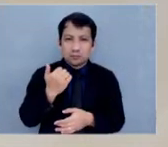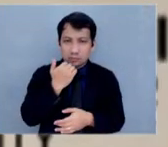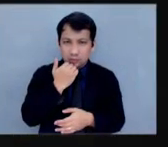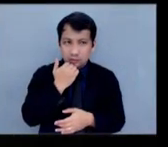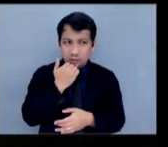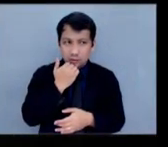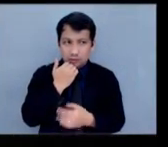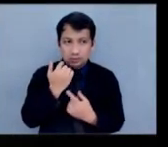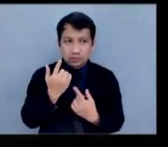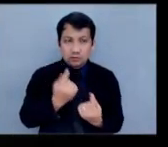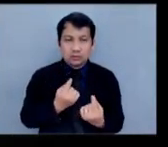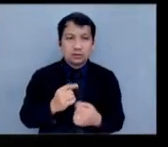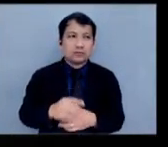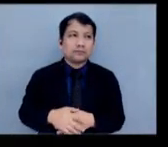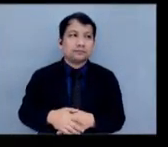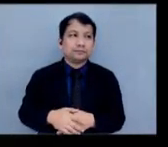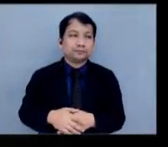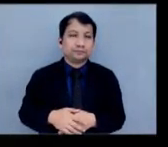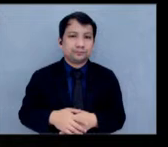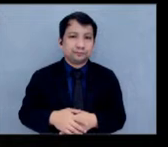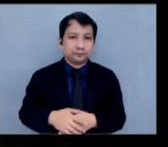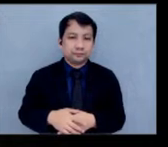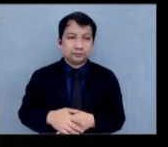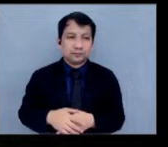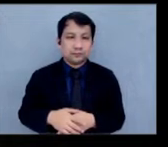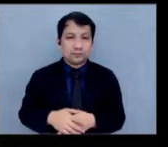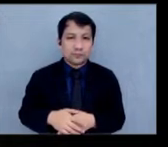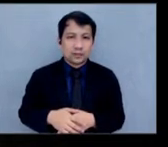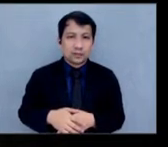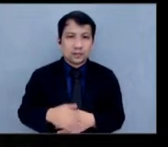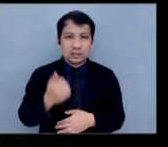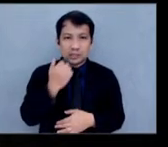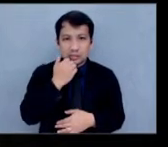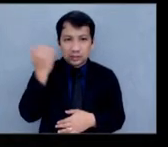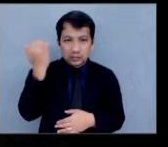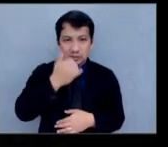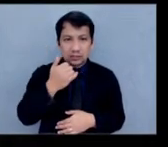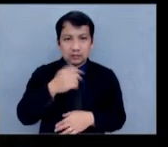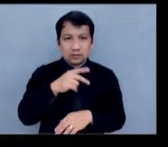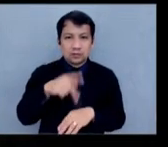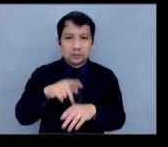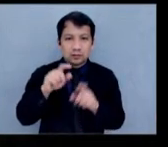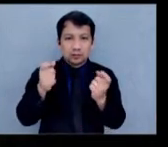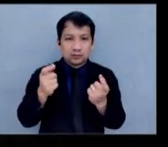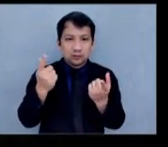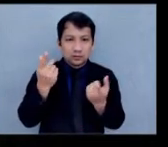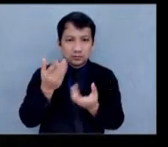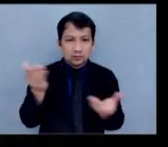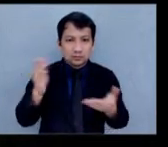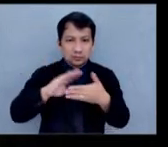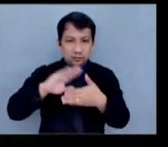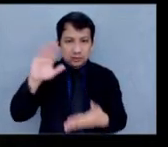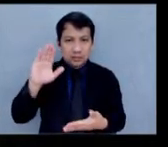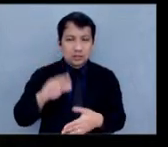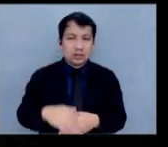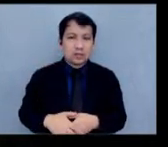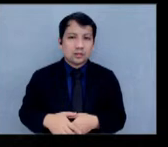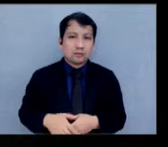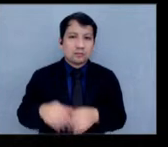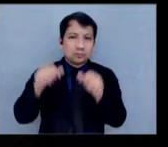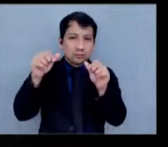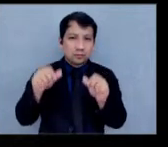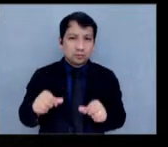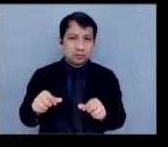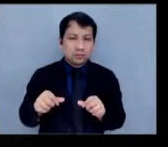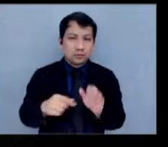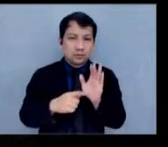na yan. Tinawag naman na stupid o katangahan ng Philippine Tarsier Foundation ang ginawa ng mga vlogger. Pinopost lang daw ito online para